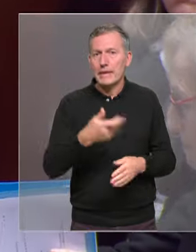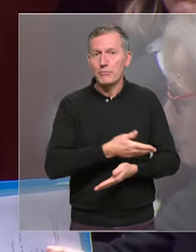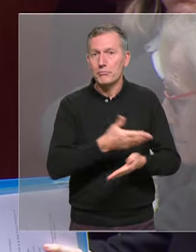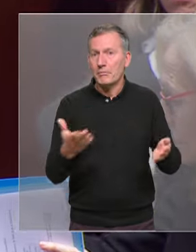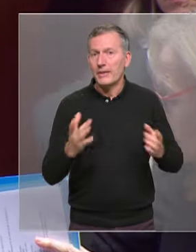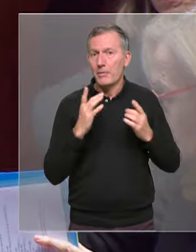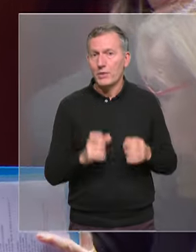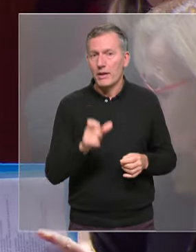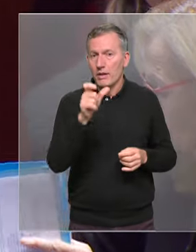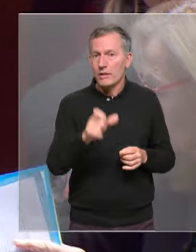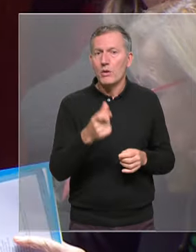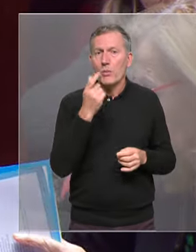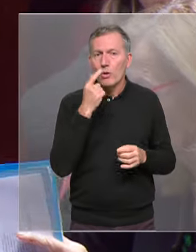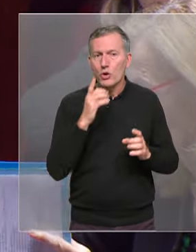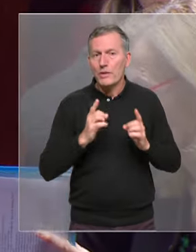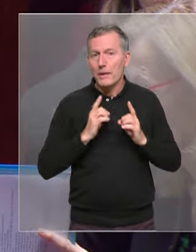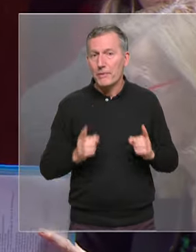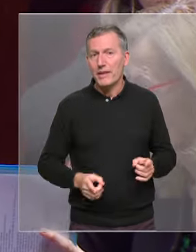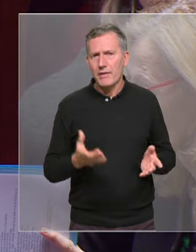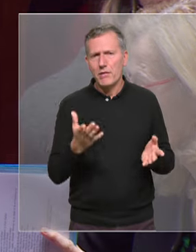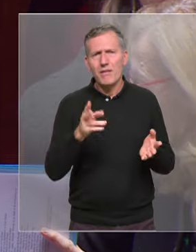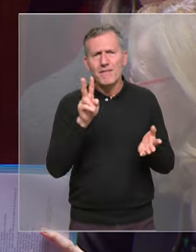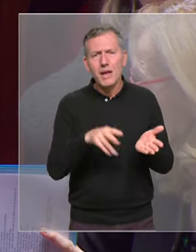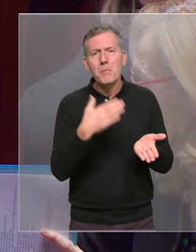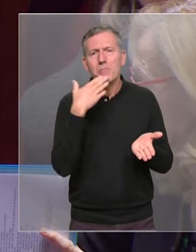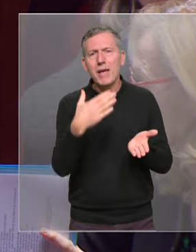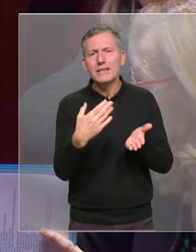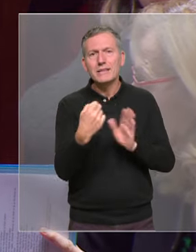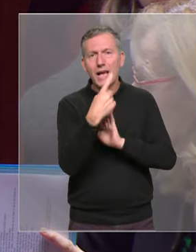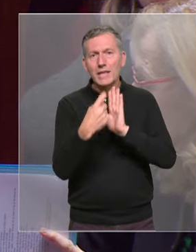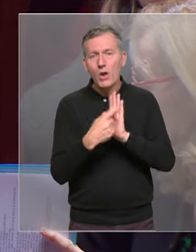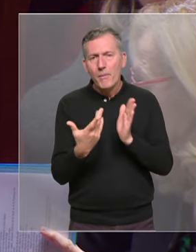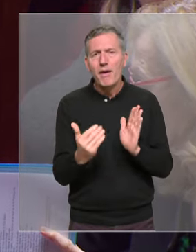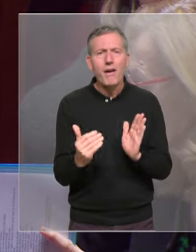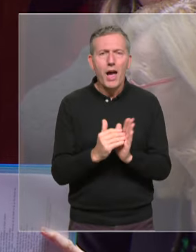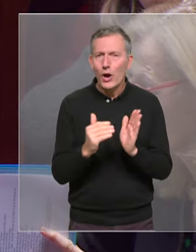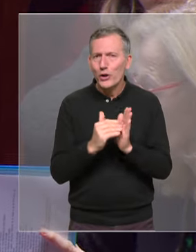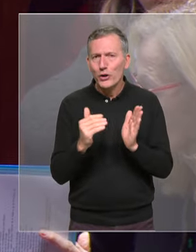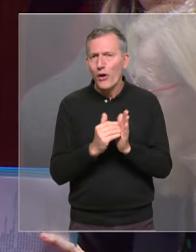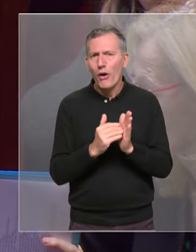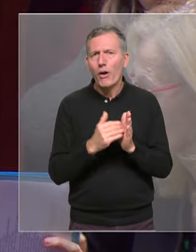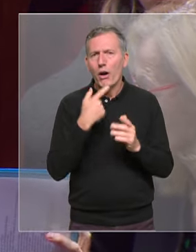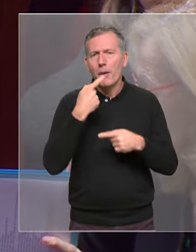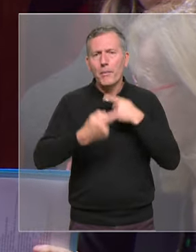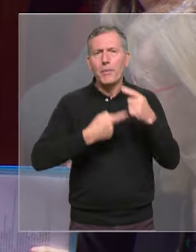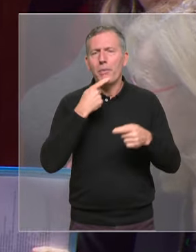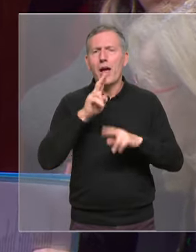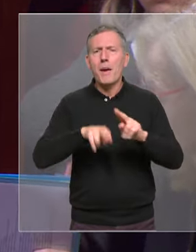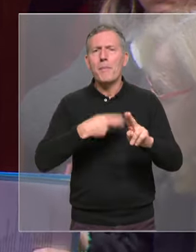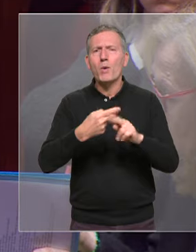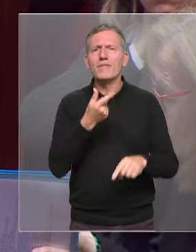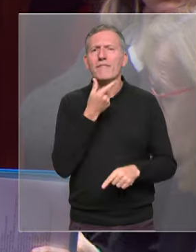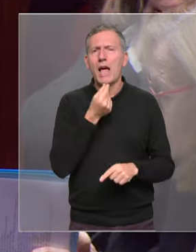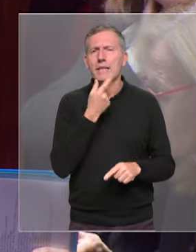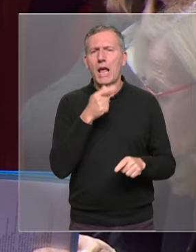députés, monsieur le député Benz, merci de votre question, mais une fois de plus, c'est la longue litanie des réponses faciles, des